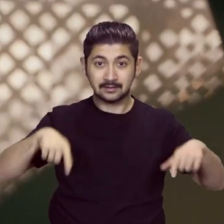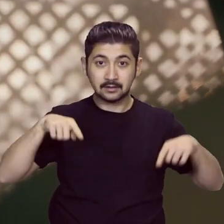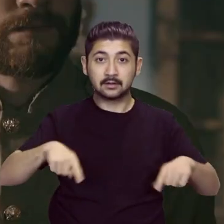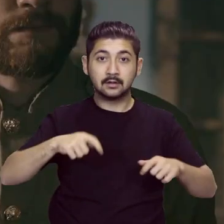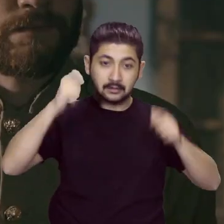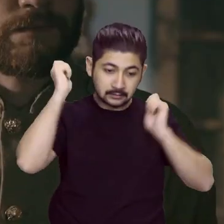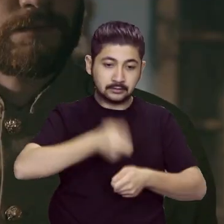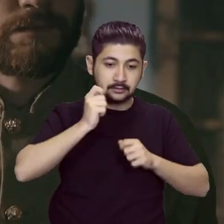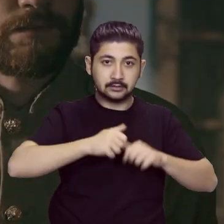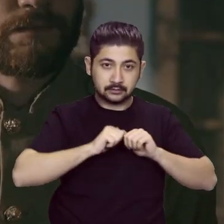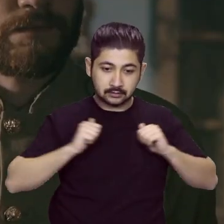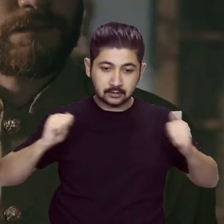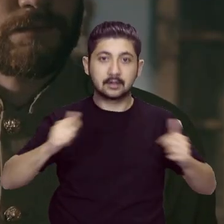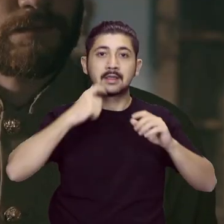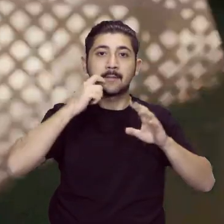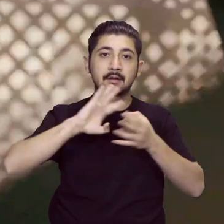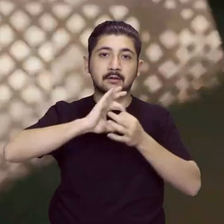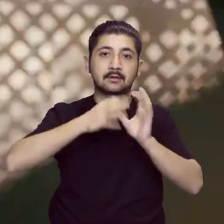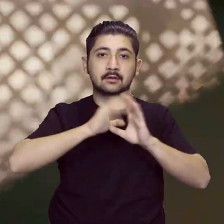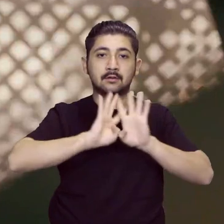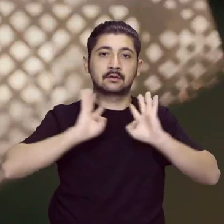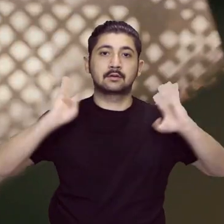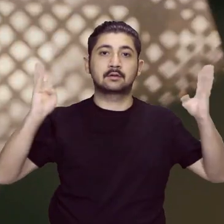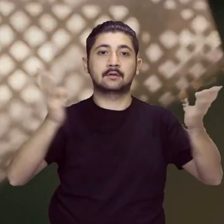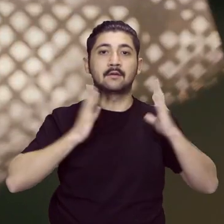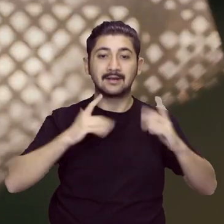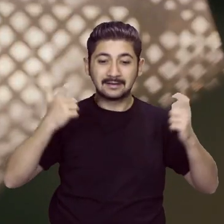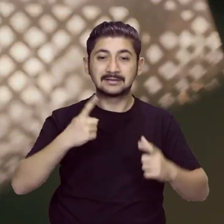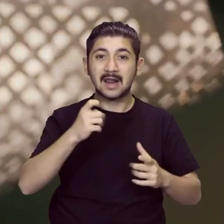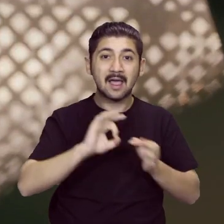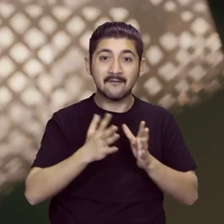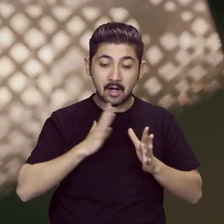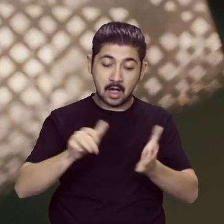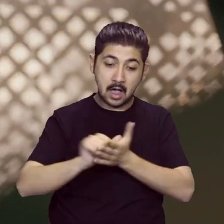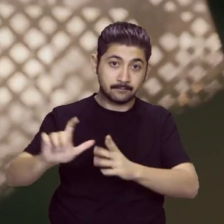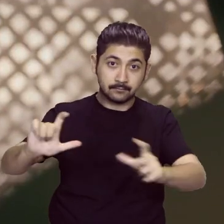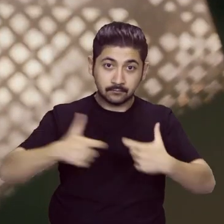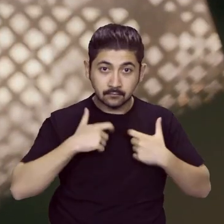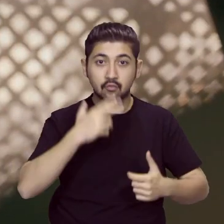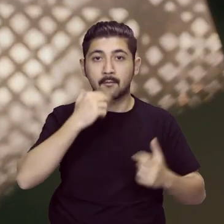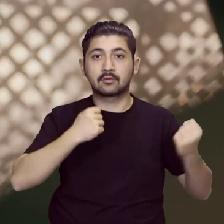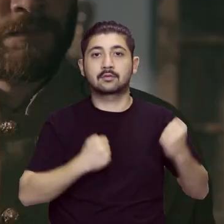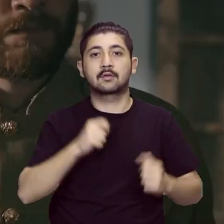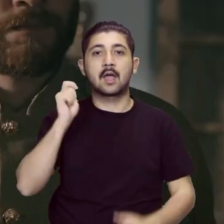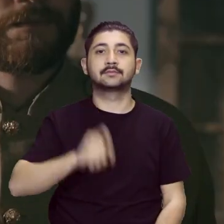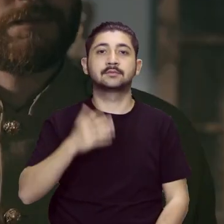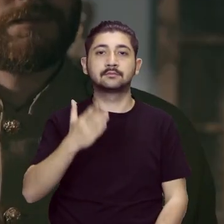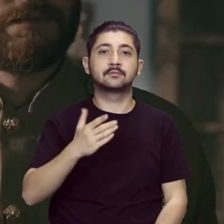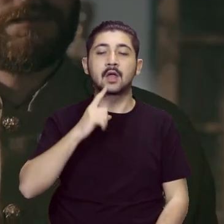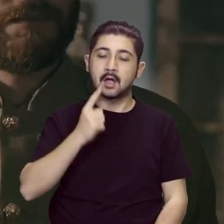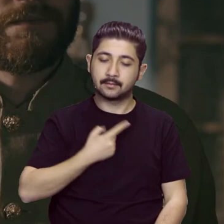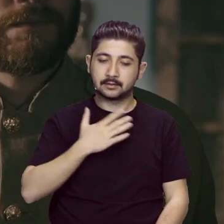siper katsınlar. Tel örgüyle çevirsinler. Tesiste ne kadar silah kaldıysa hepsini alıp nöbete başlasınlar. Baş